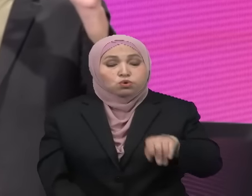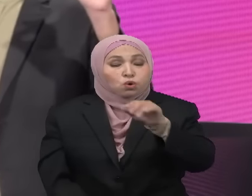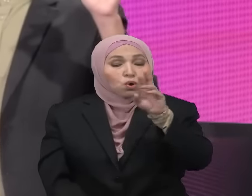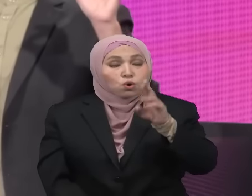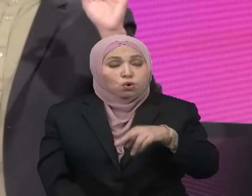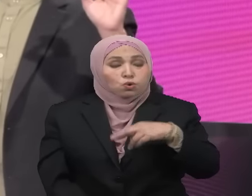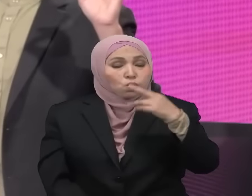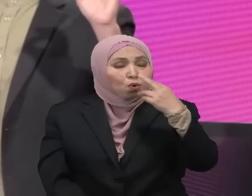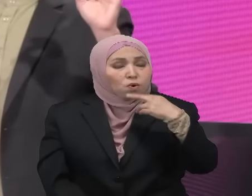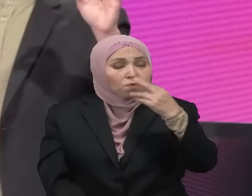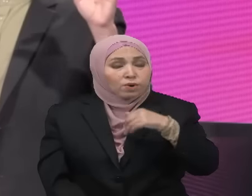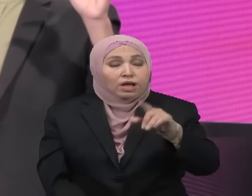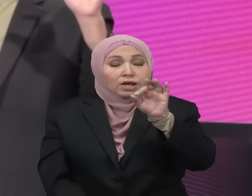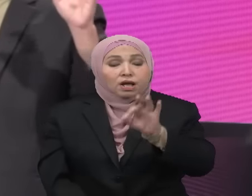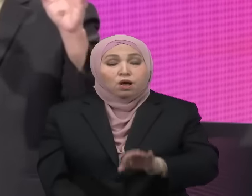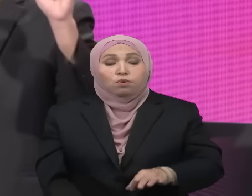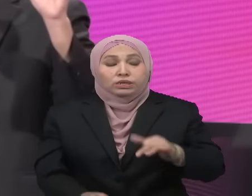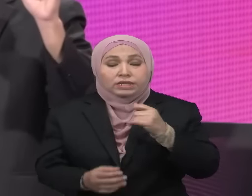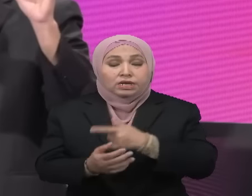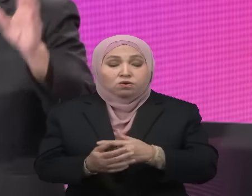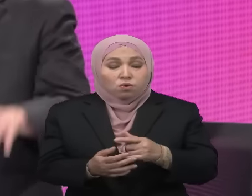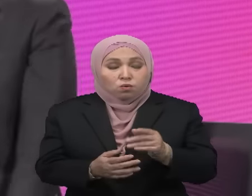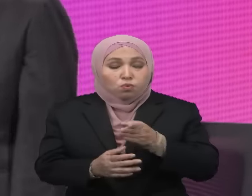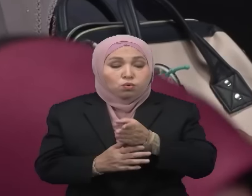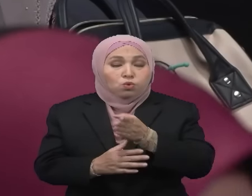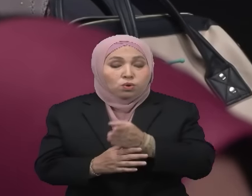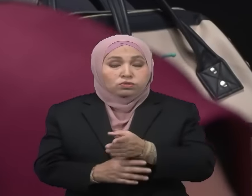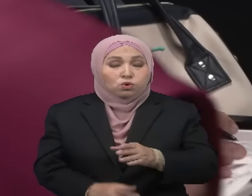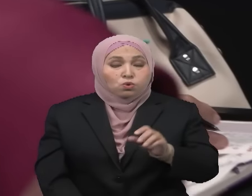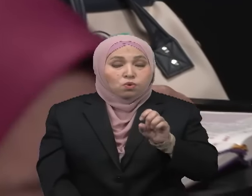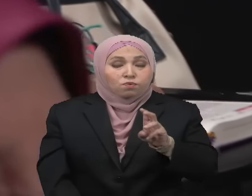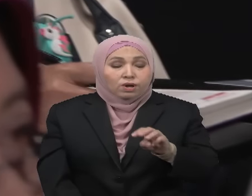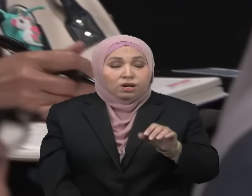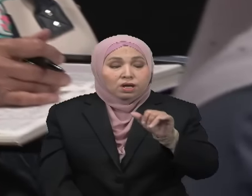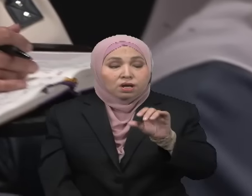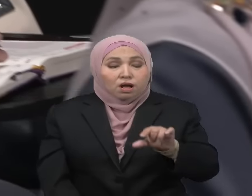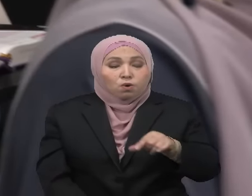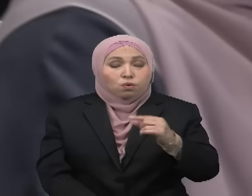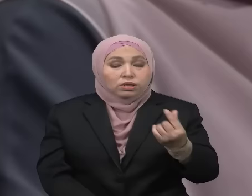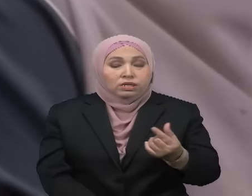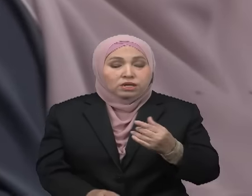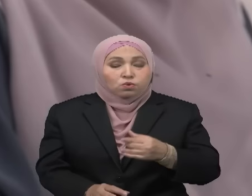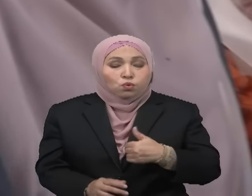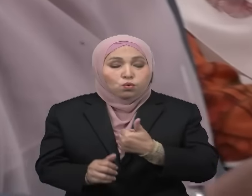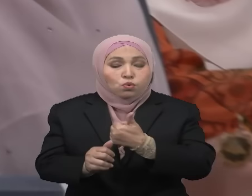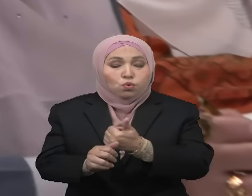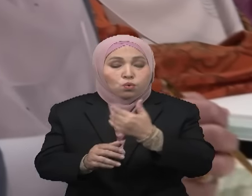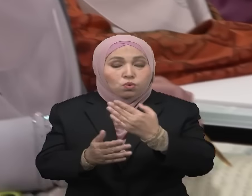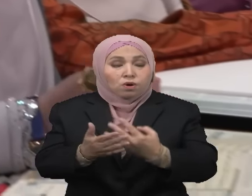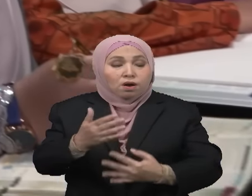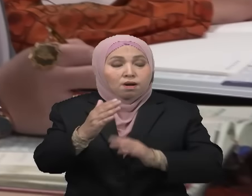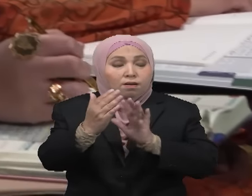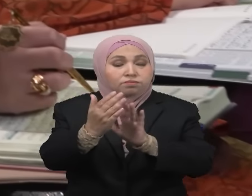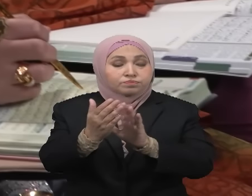زخرف القول غرورا زخرف القول